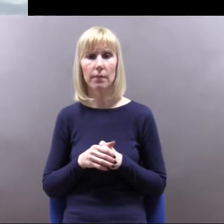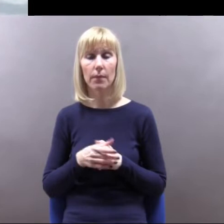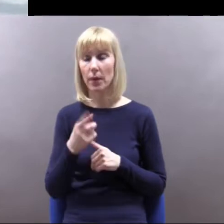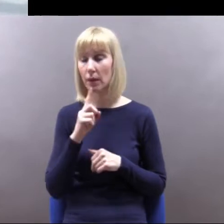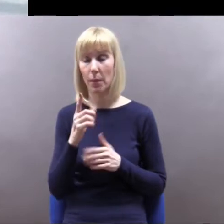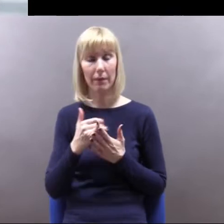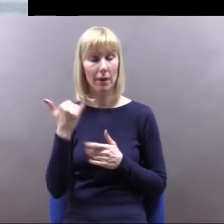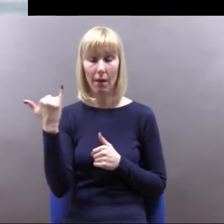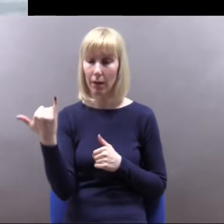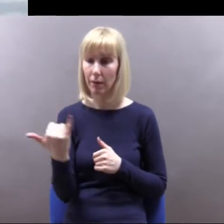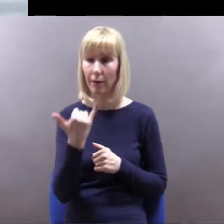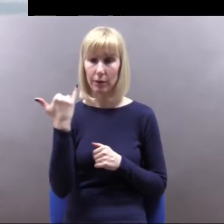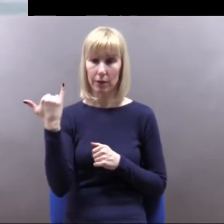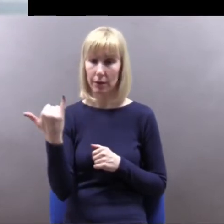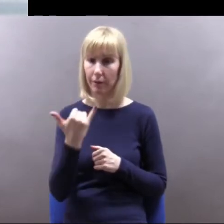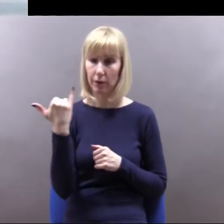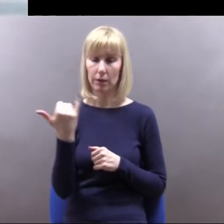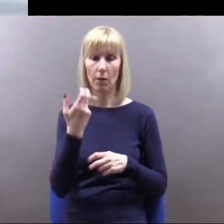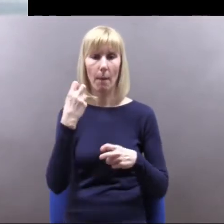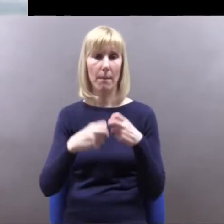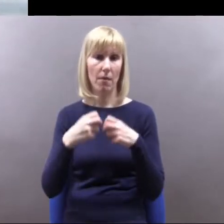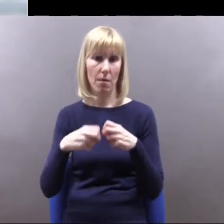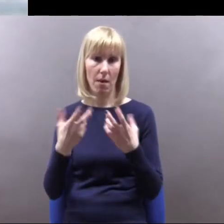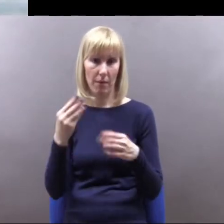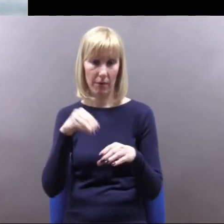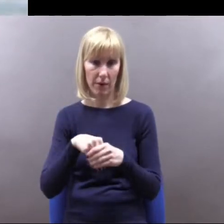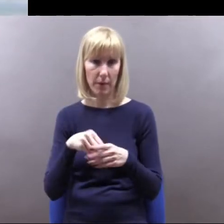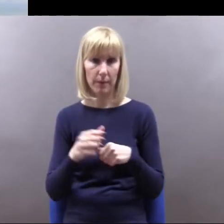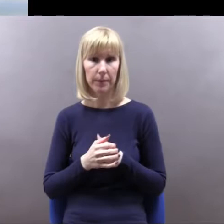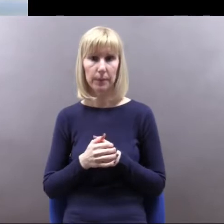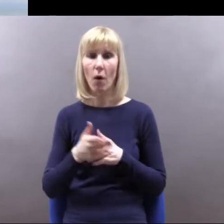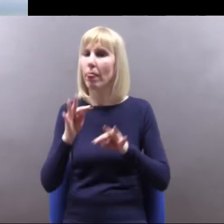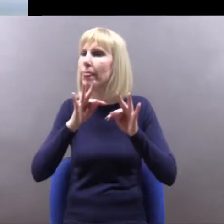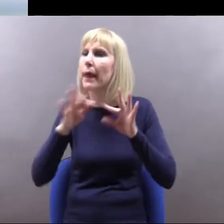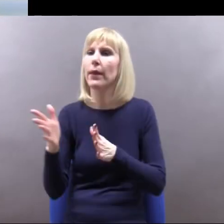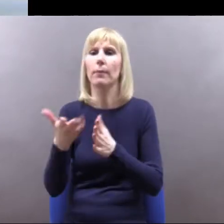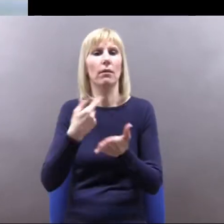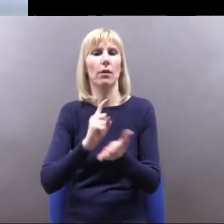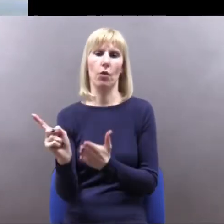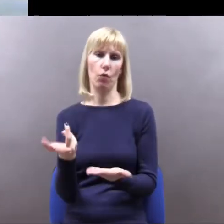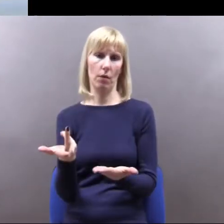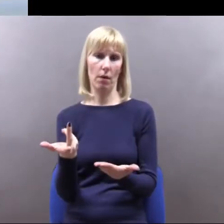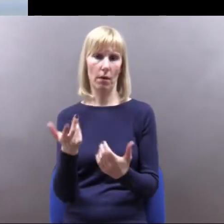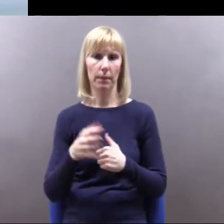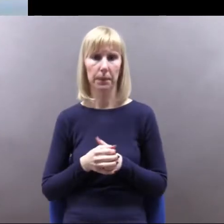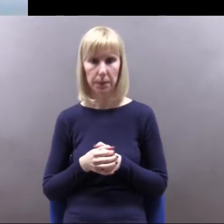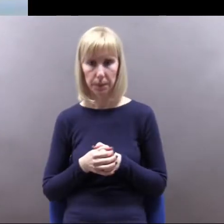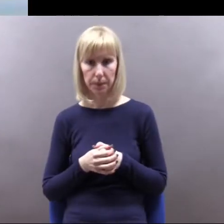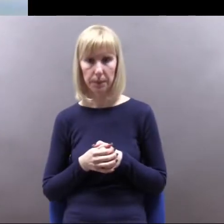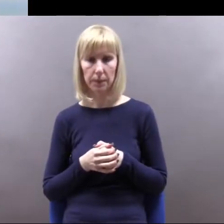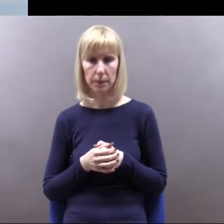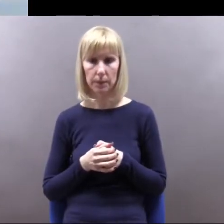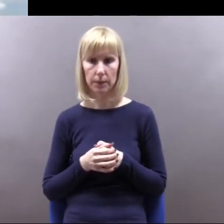skorzystać, że tak powiem, natychmiastowo, tak? Zawsze pojawiają się problemy. I drugi film będzie trochę to pokazywał.